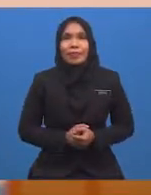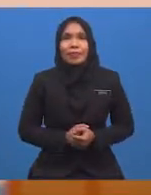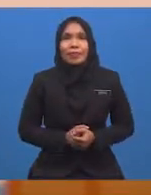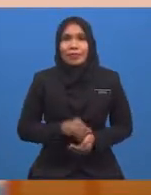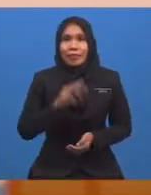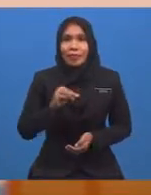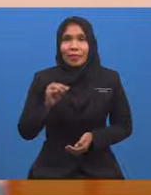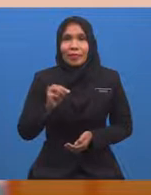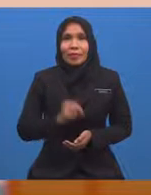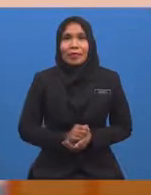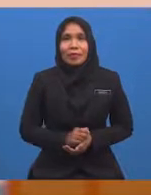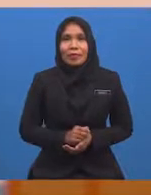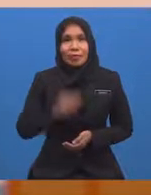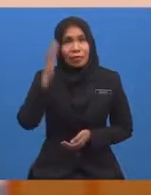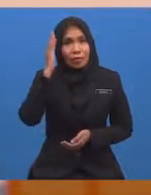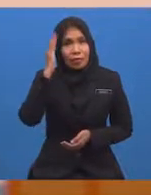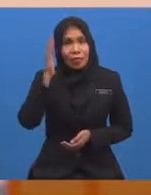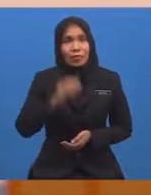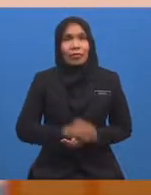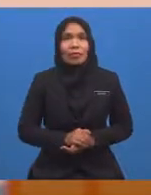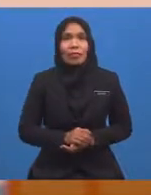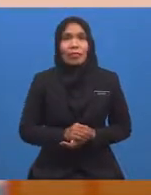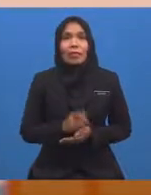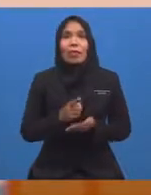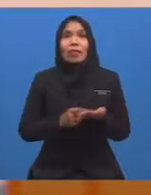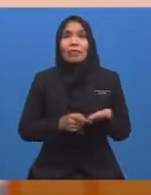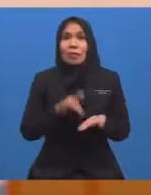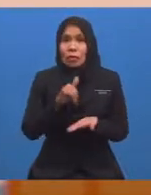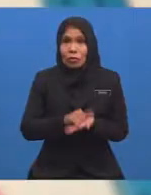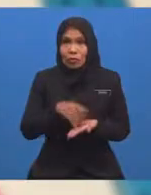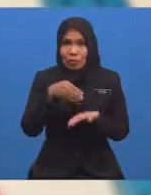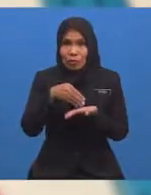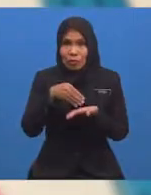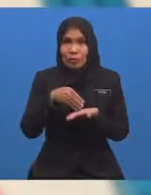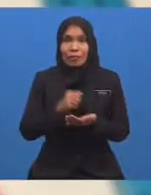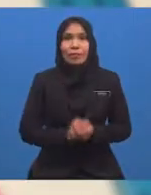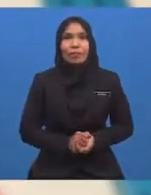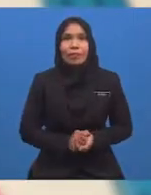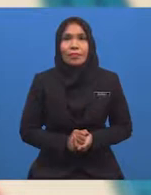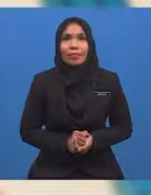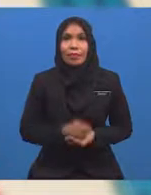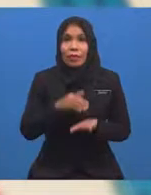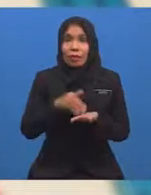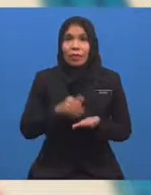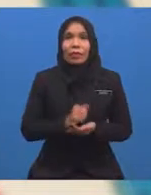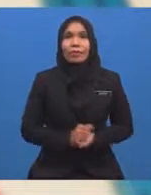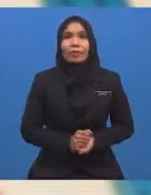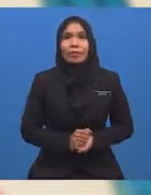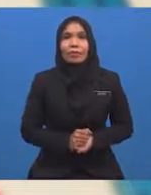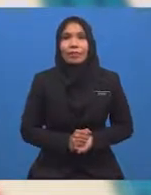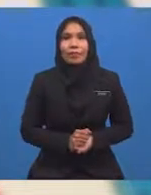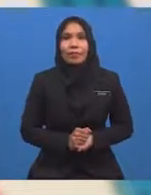murid-murid tahu tak Apa itu nisbah Misbah ialah